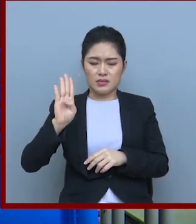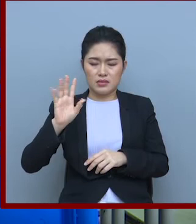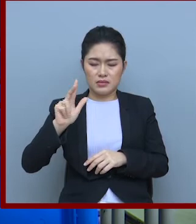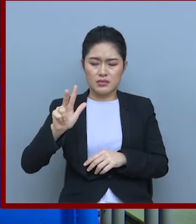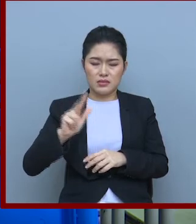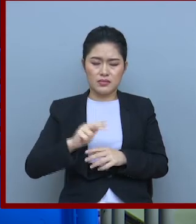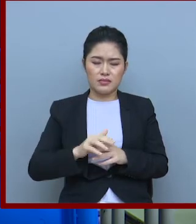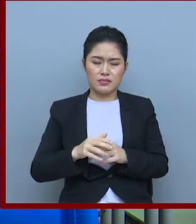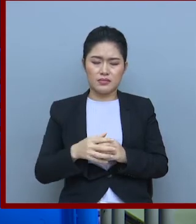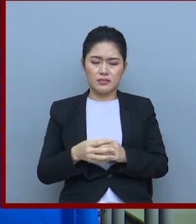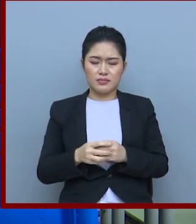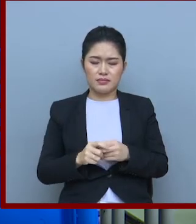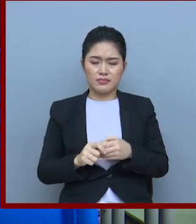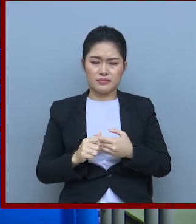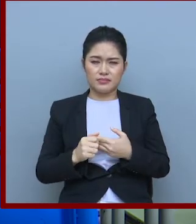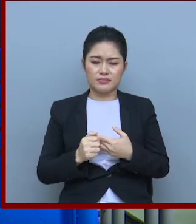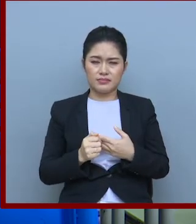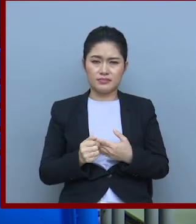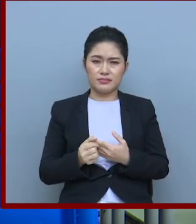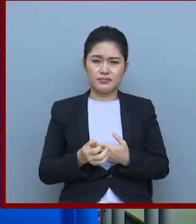1883นะครับ